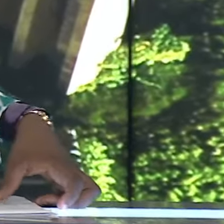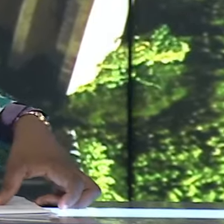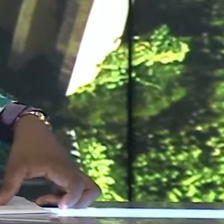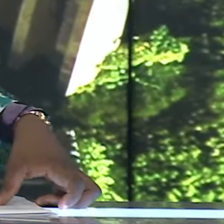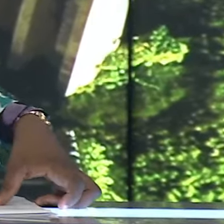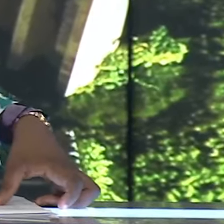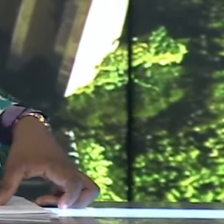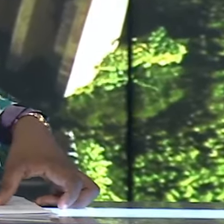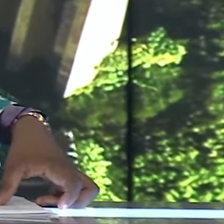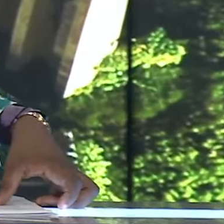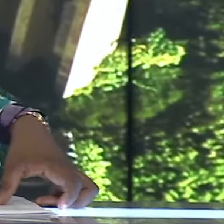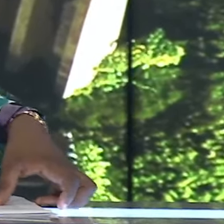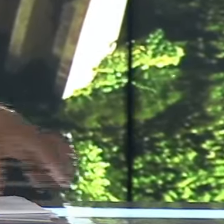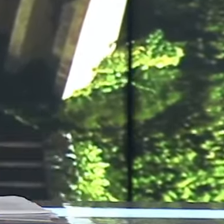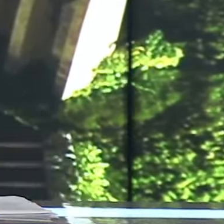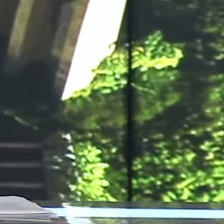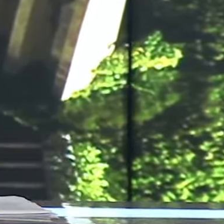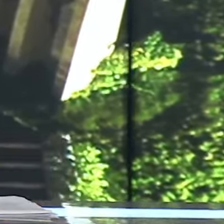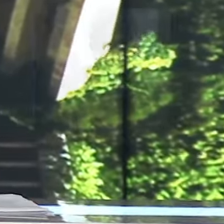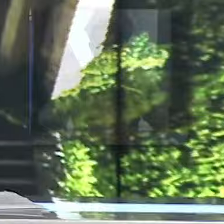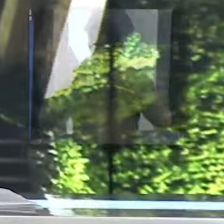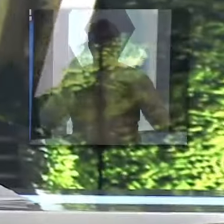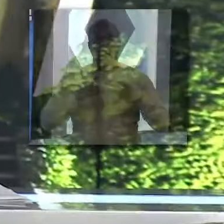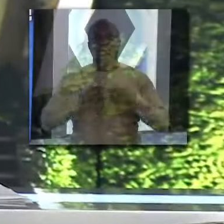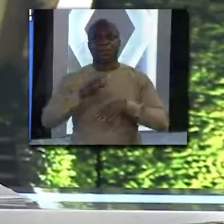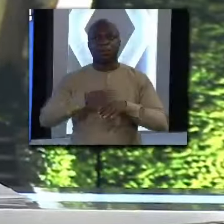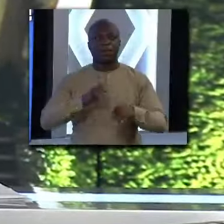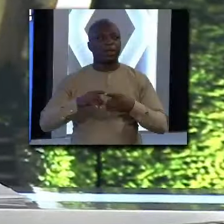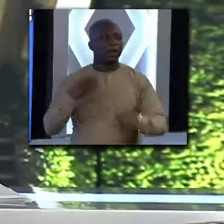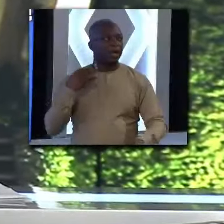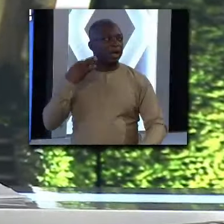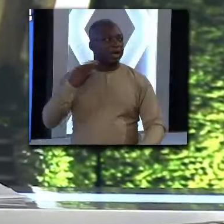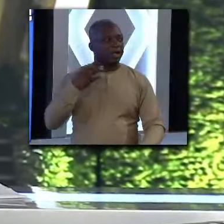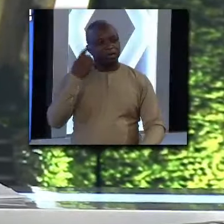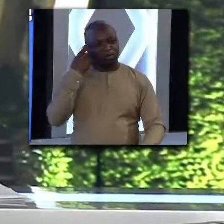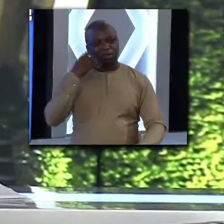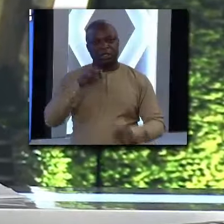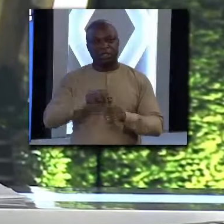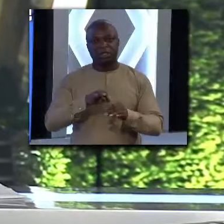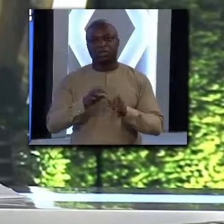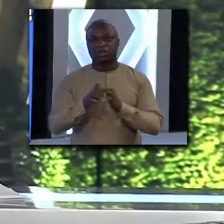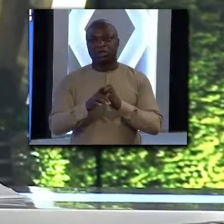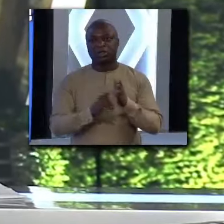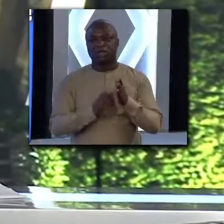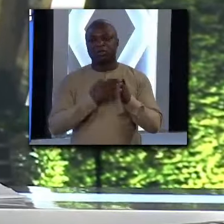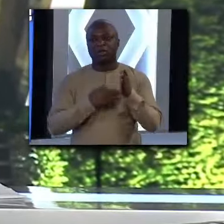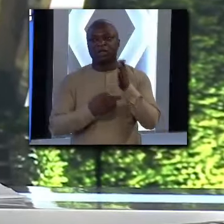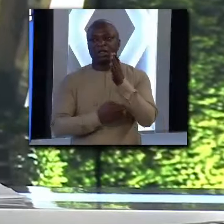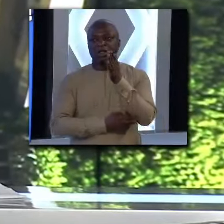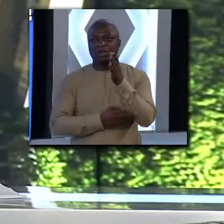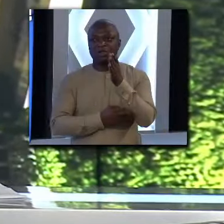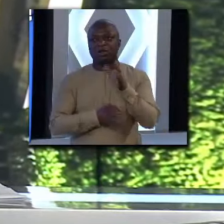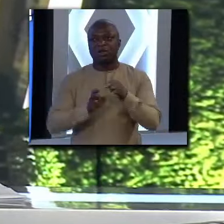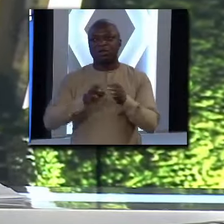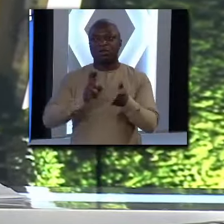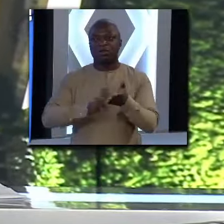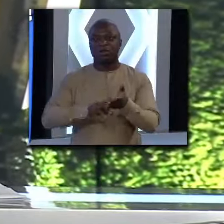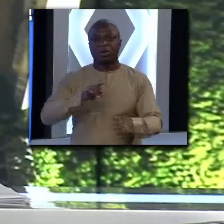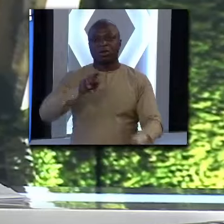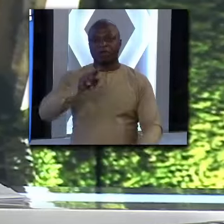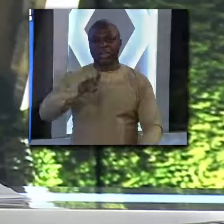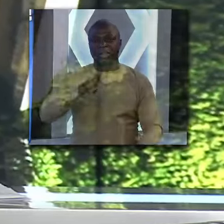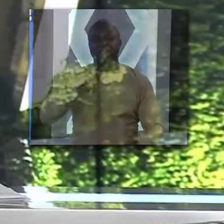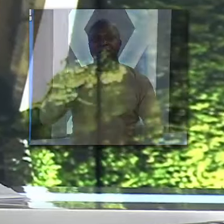ce communiqué de la CENI relatif à l'appel à candidature pour les élections législatives et régionales de 2024.